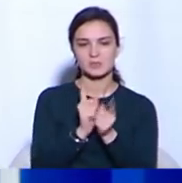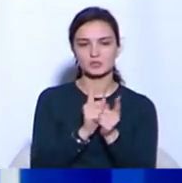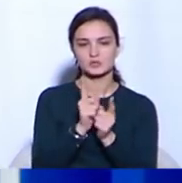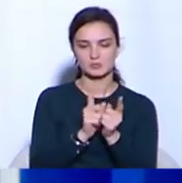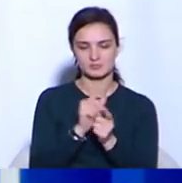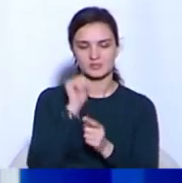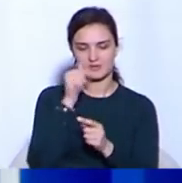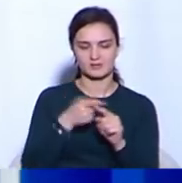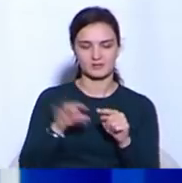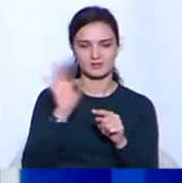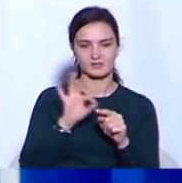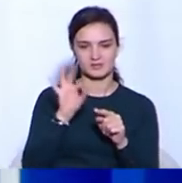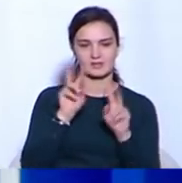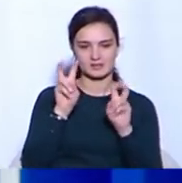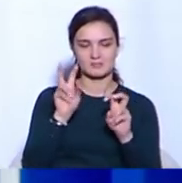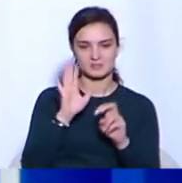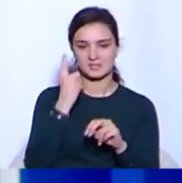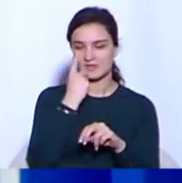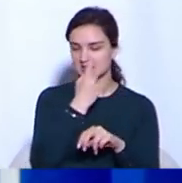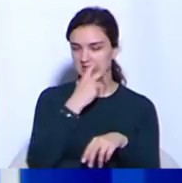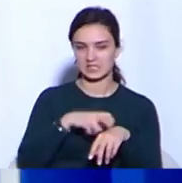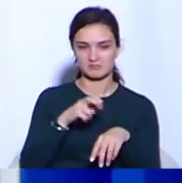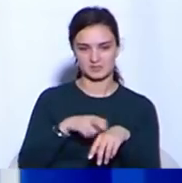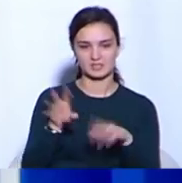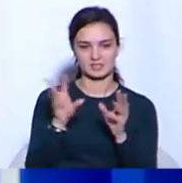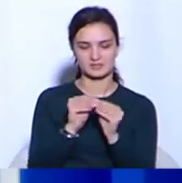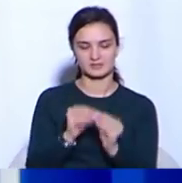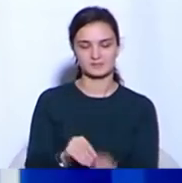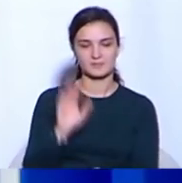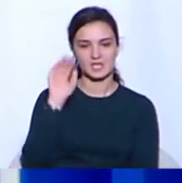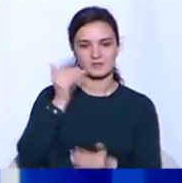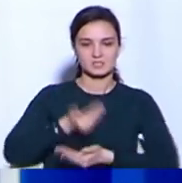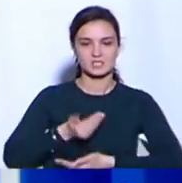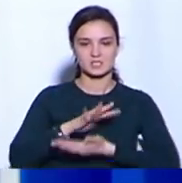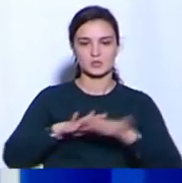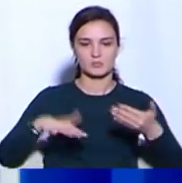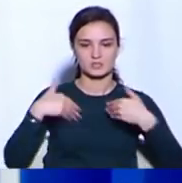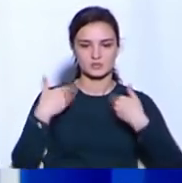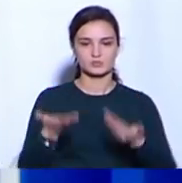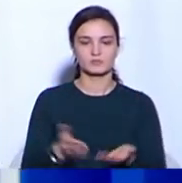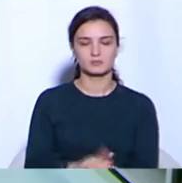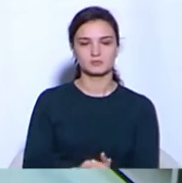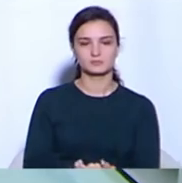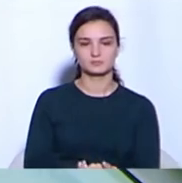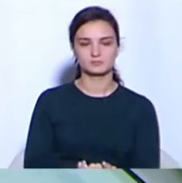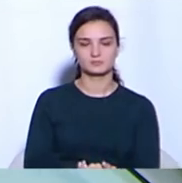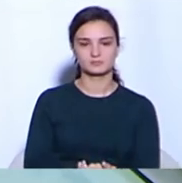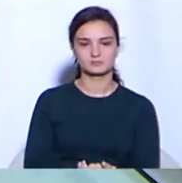გამოსასწორებლად? ხოლო ამ თემაზე ვისაუბრეთ ოფთალმოლოგთან, ანუ თვალის ექიმთან ეხლებათ. ნახვამდის დღეგრძელობას გისურვებთ.